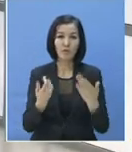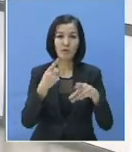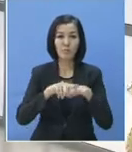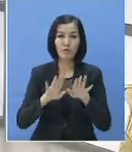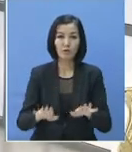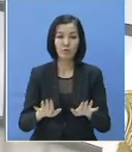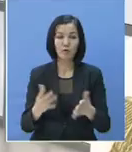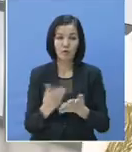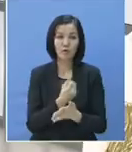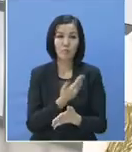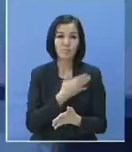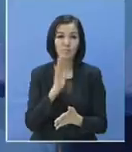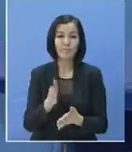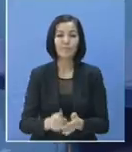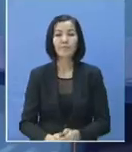тұру.